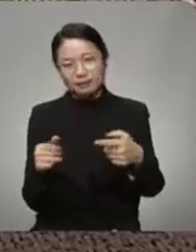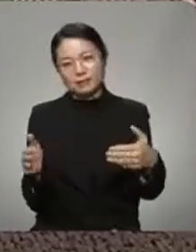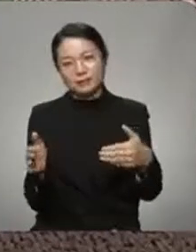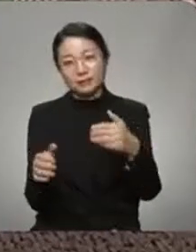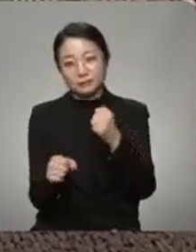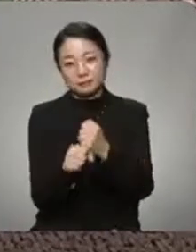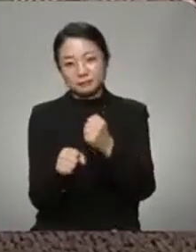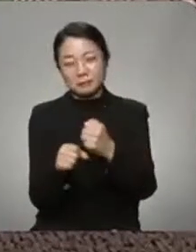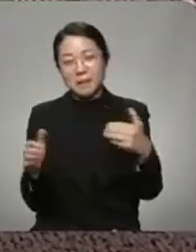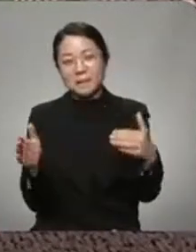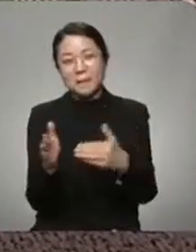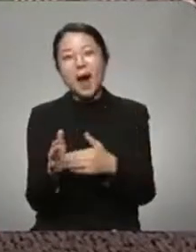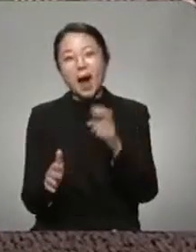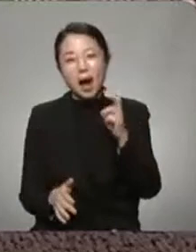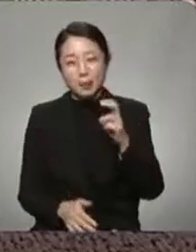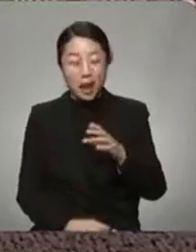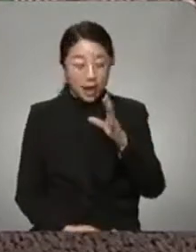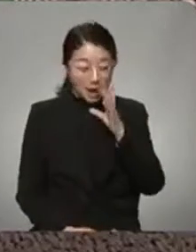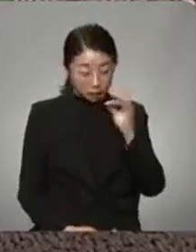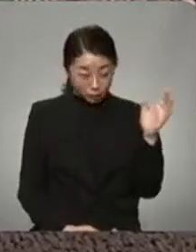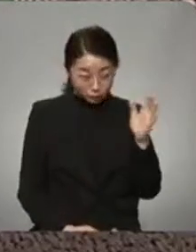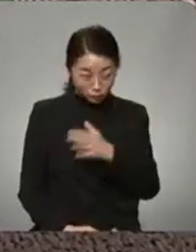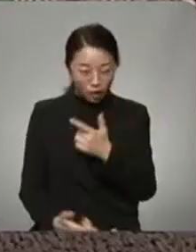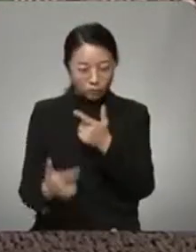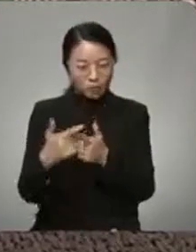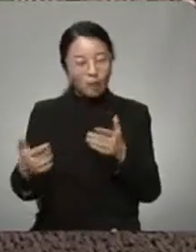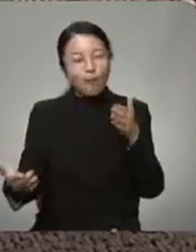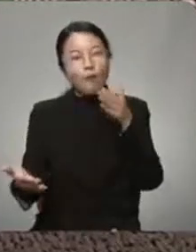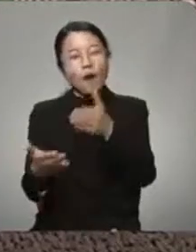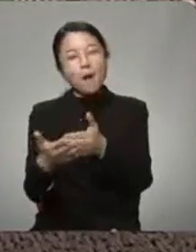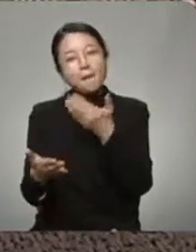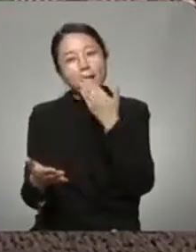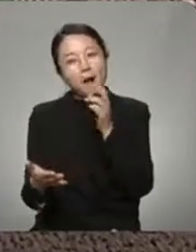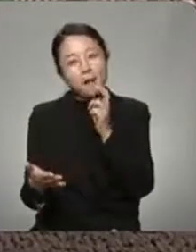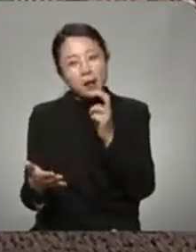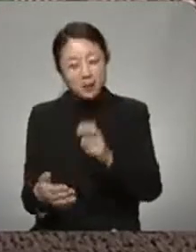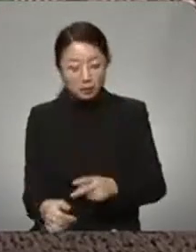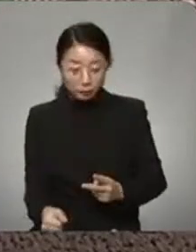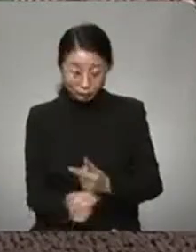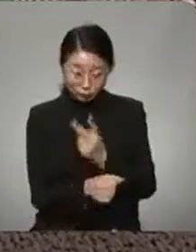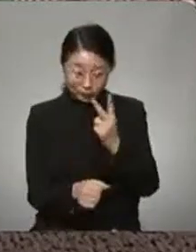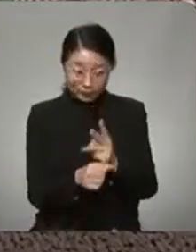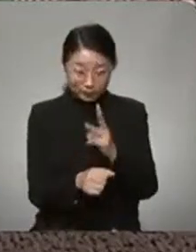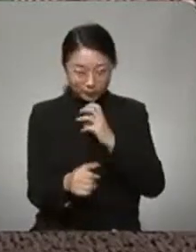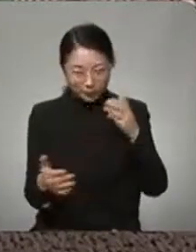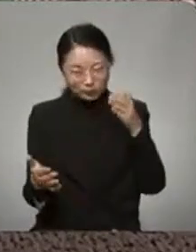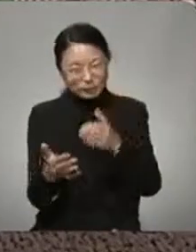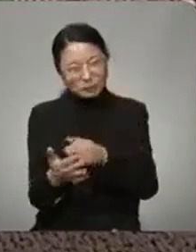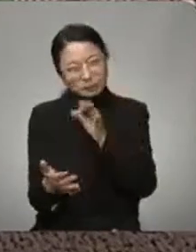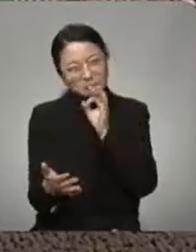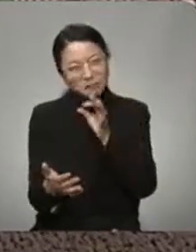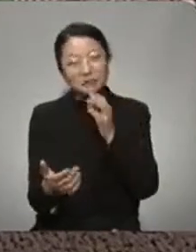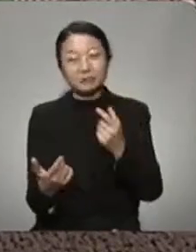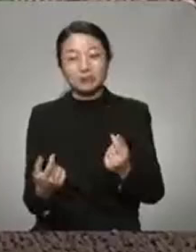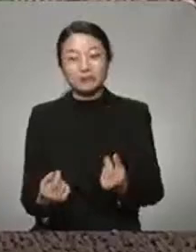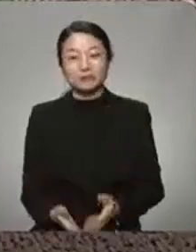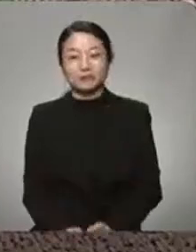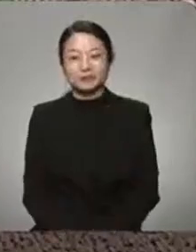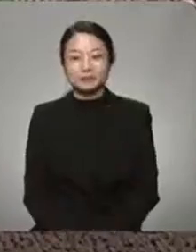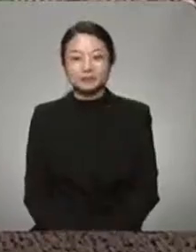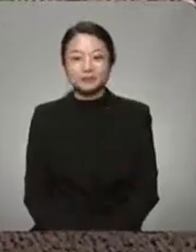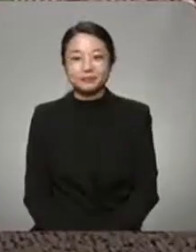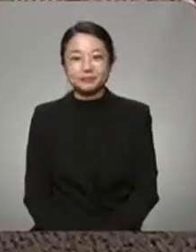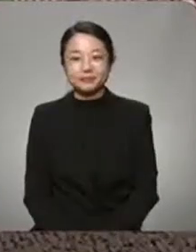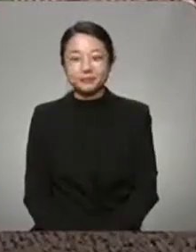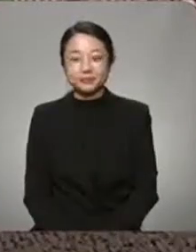열차로 오할 수 있는 시대가 열리는데요 당초 기대한 두시간 30분대 이동은 당장은 어렵다고 합니다 보도의 정상빈